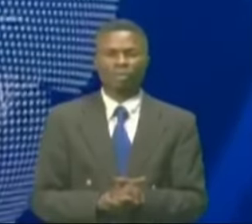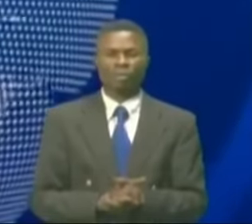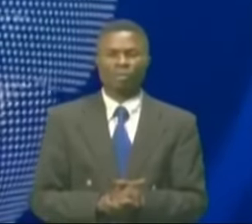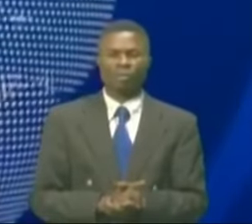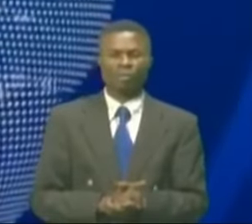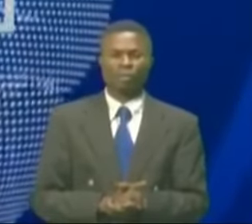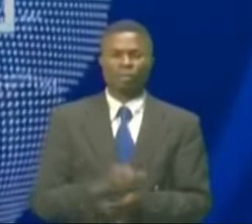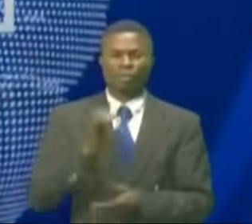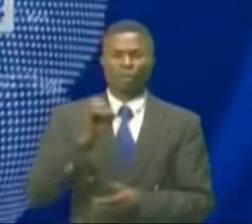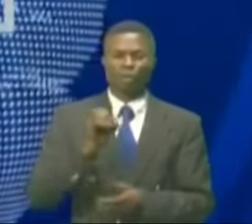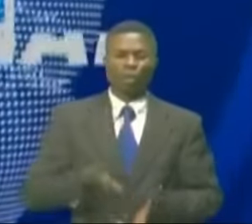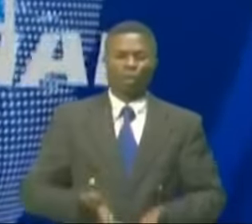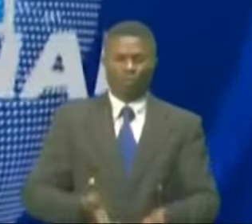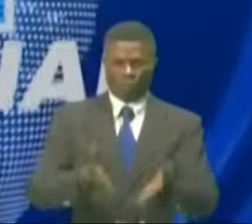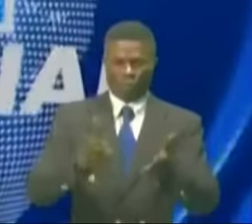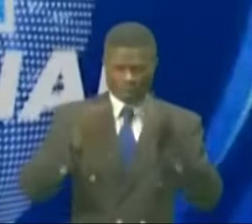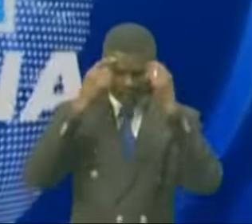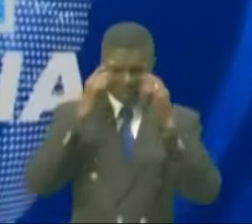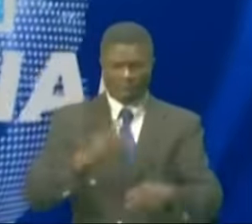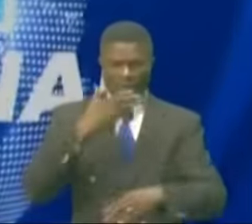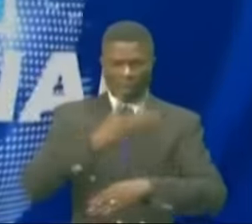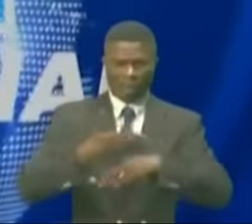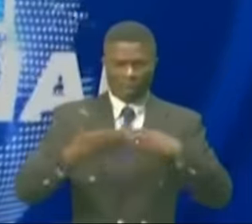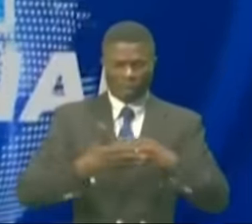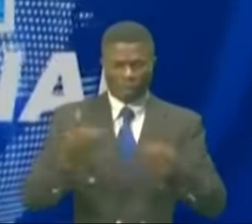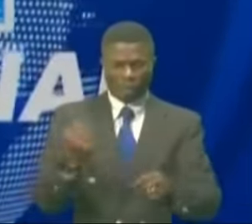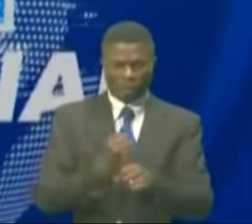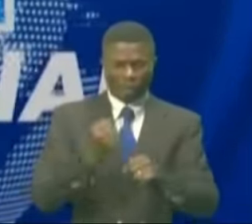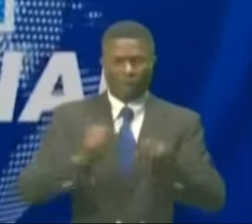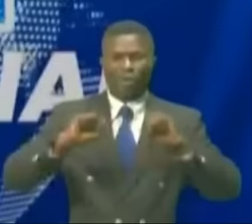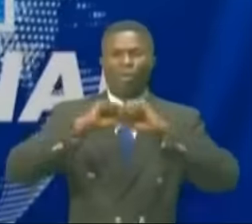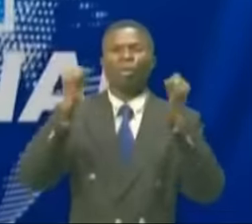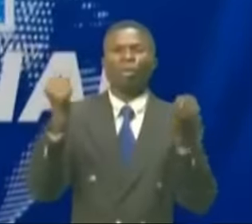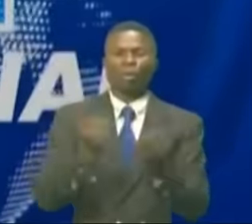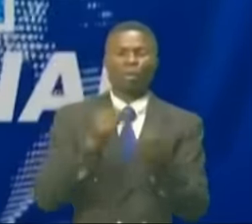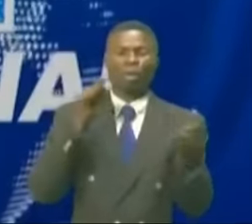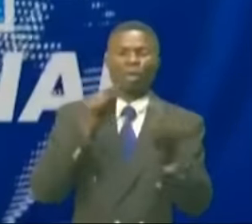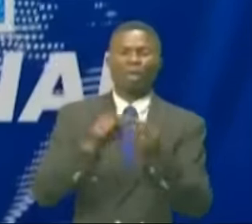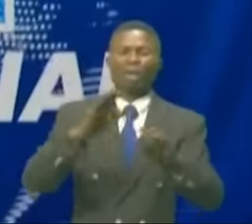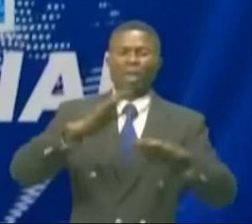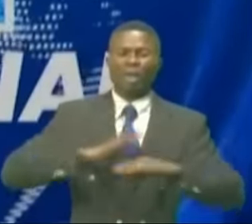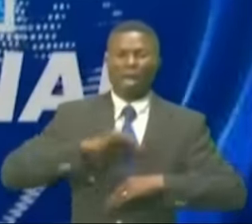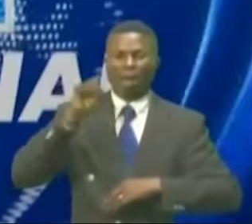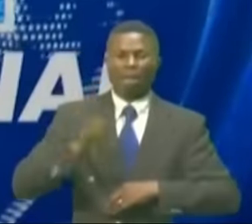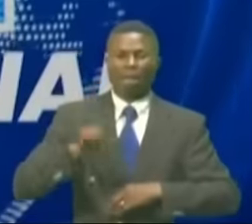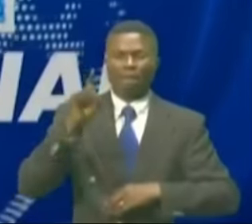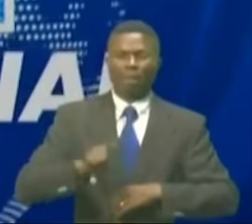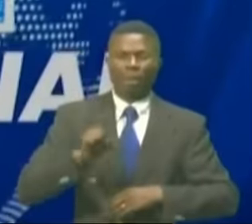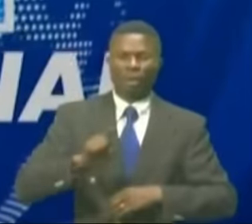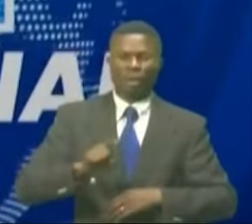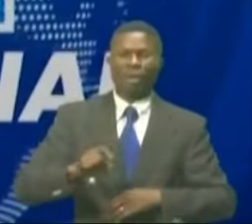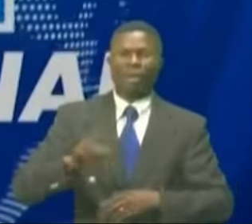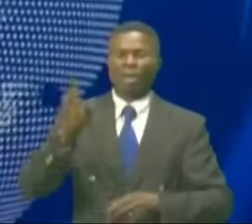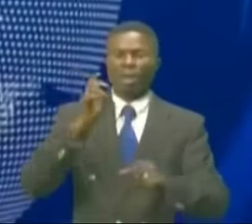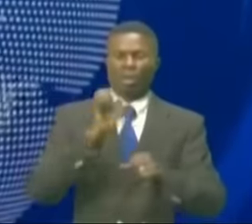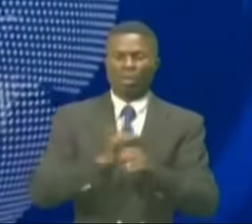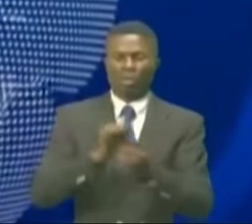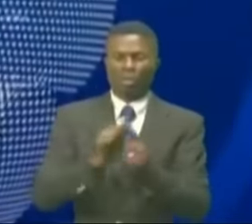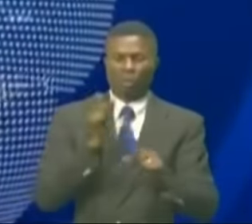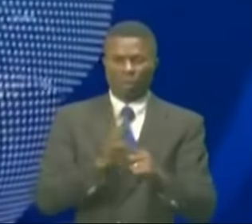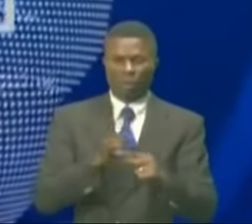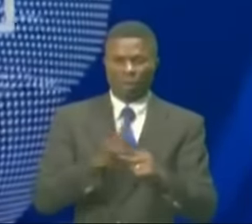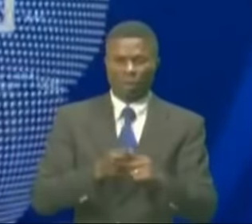L'Office des routes, déterminé à poursuivre sa mission sociale dans le but de répondre aux besoins et d'apaiser les difficultés liées à